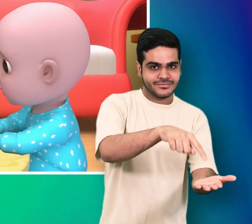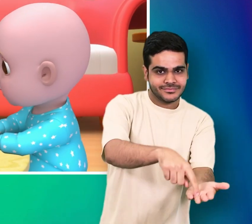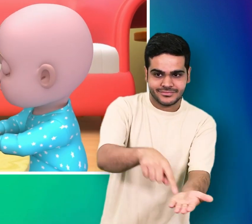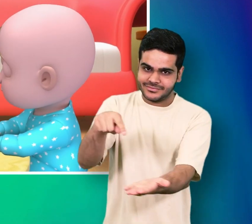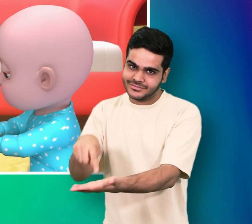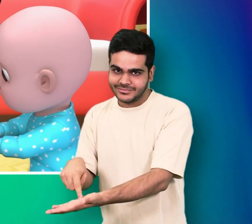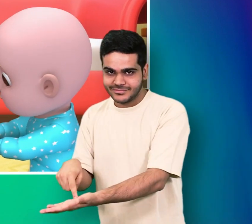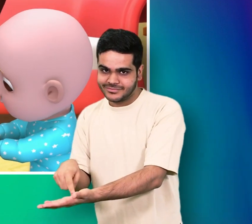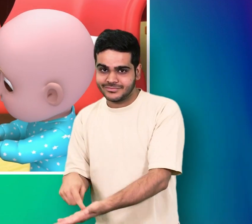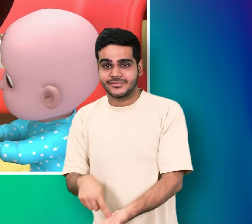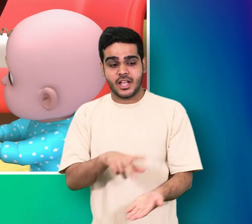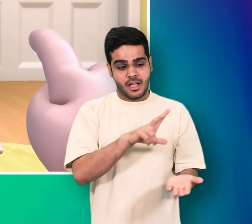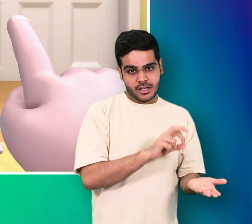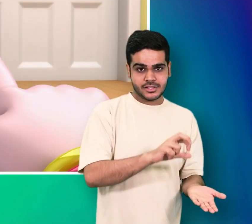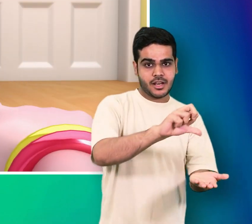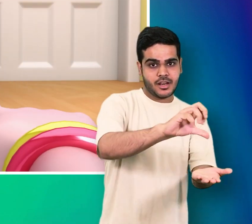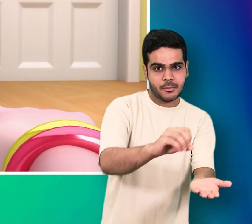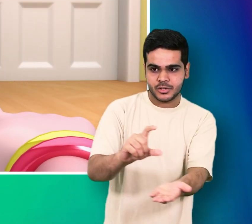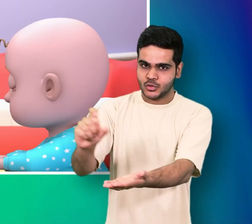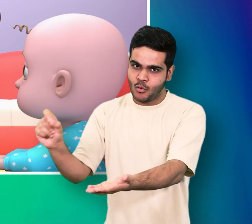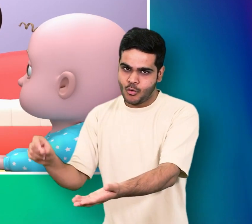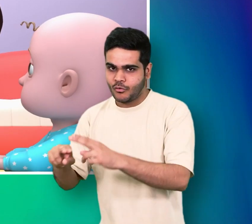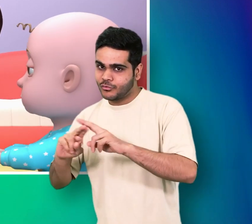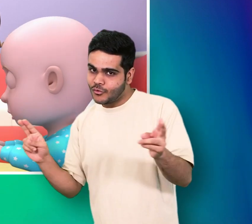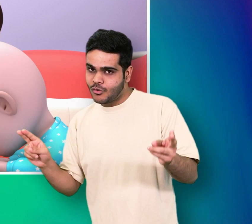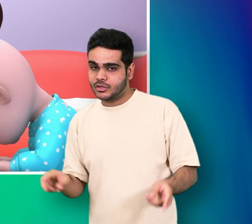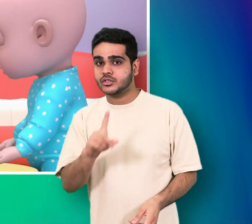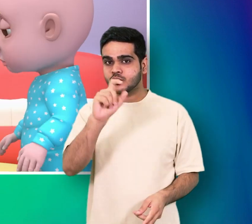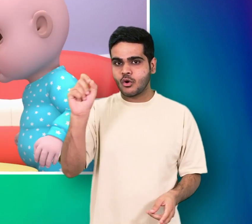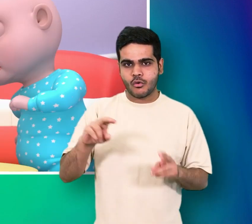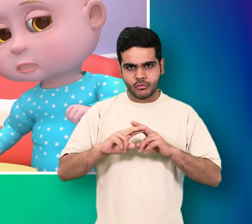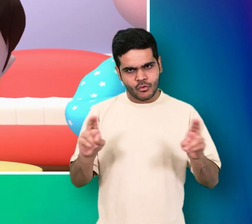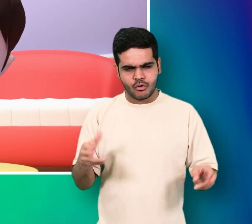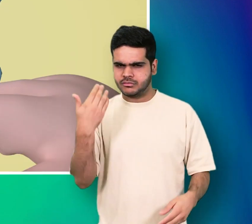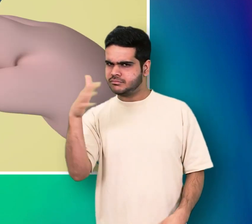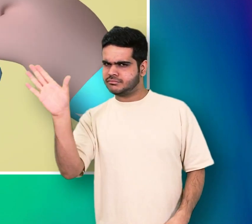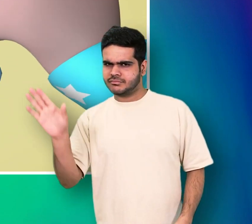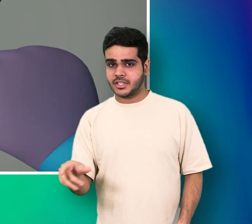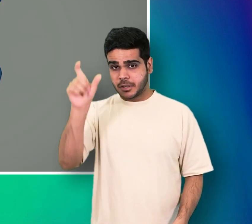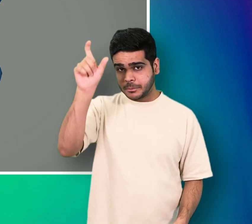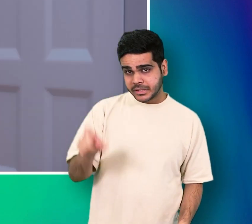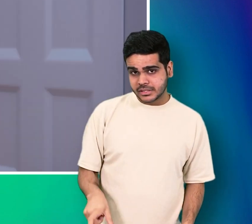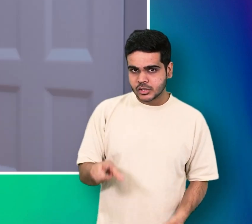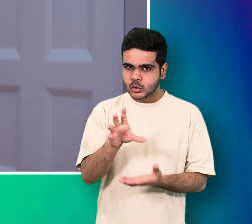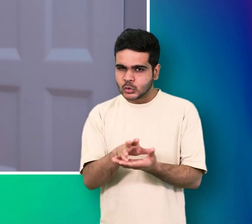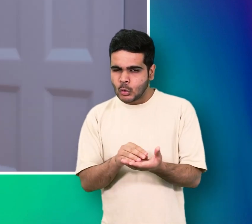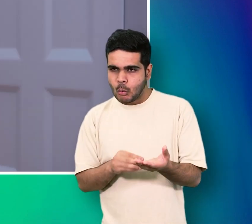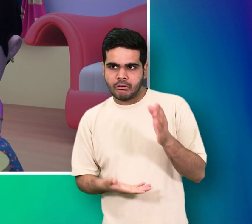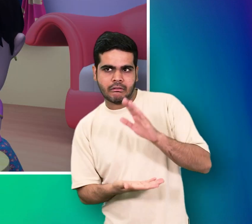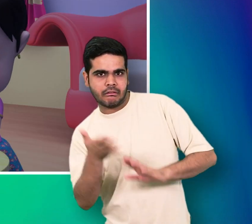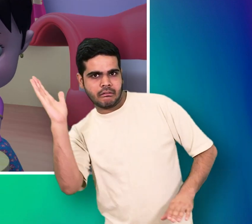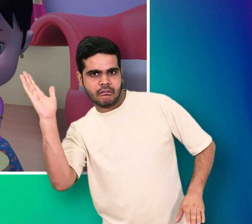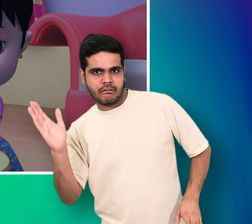80 90 पूरे 100। 100 मिला का धागा, चोर निकल के भागा। 100 मिला